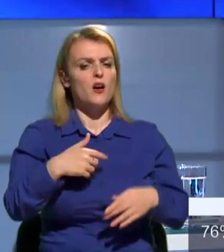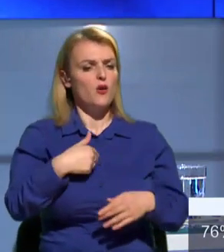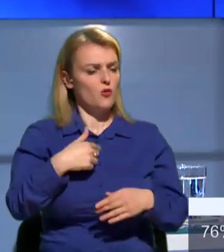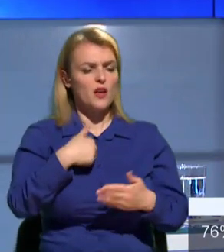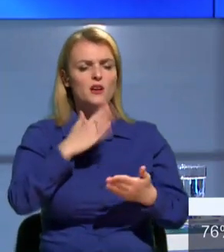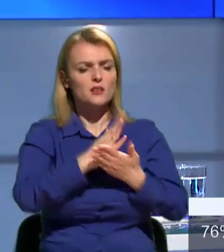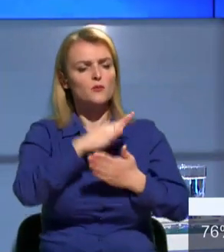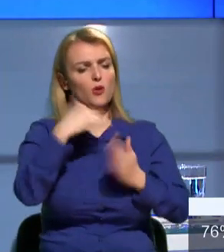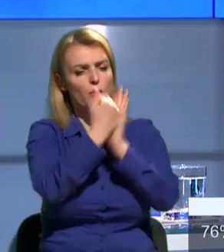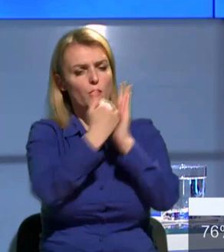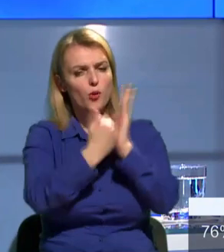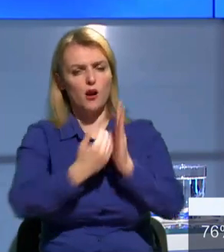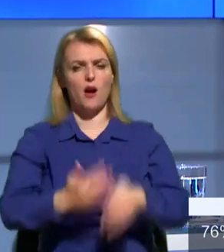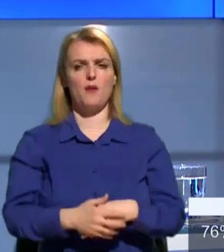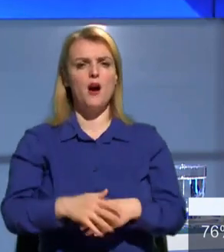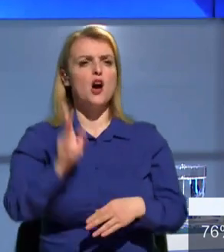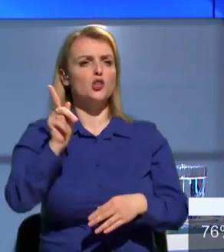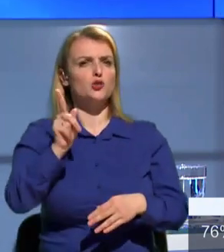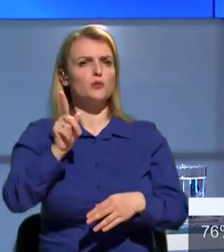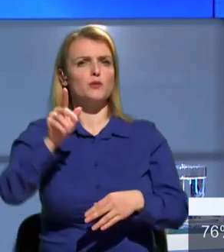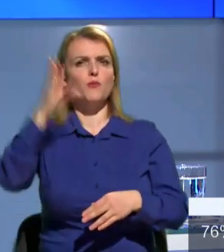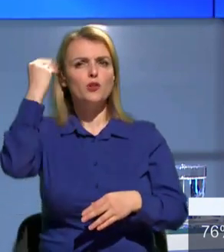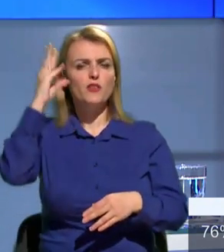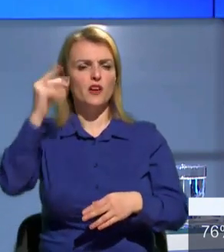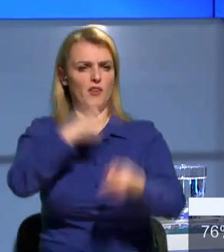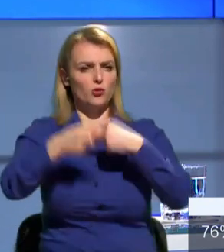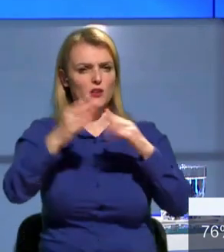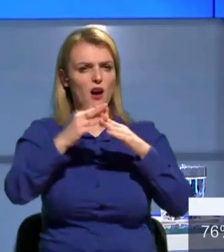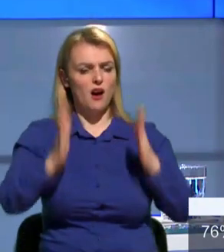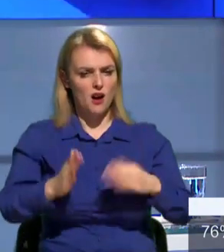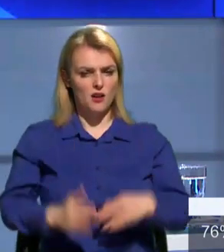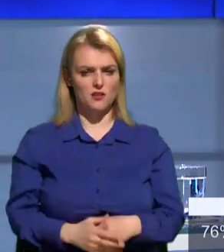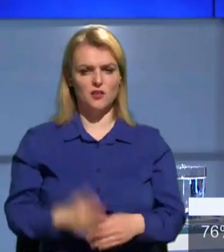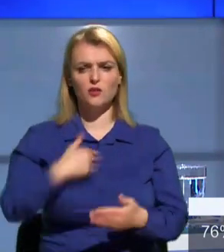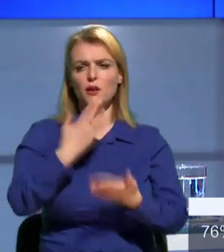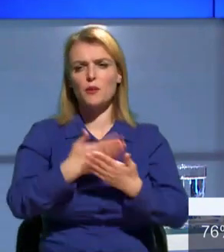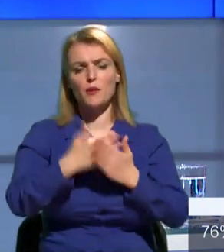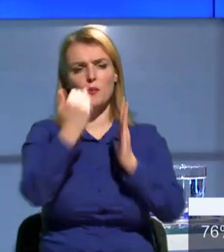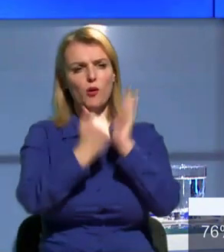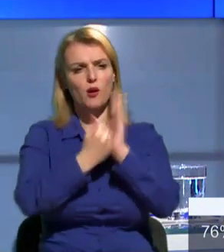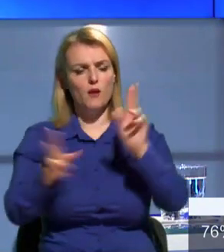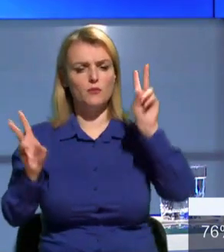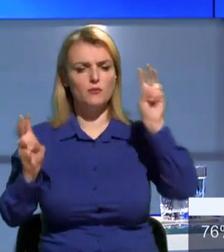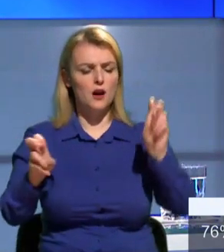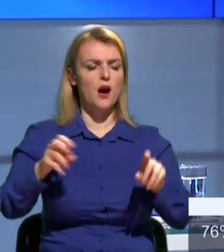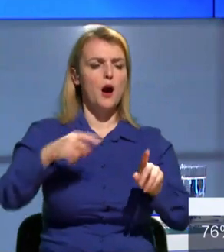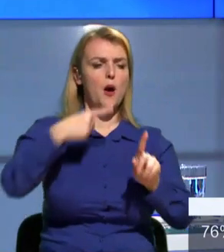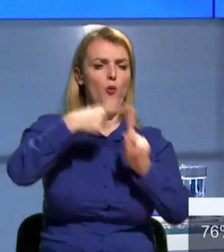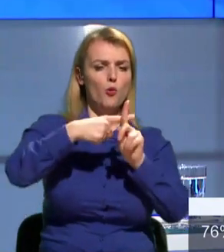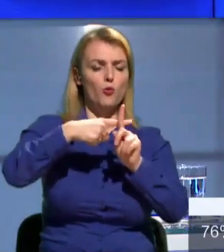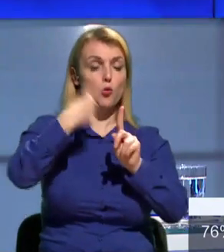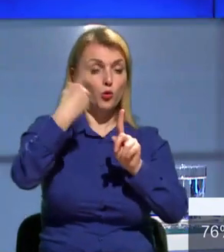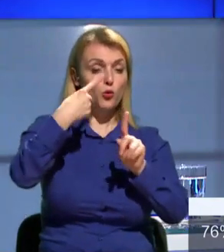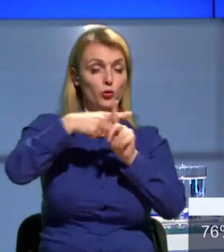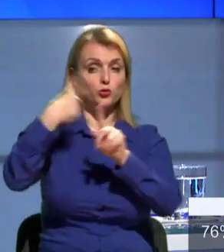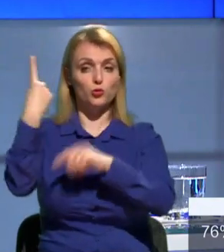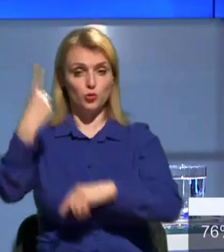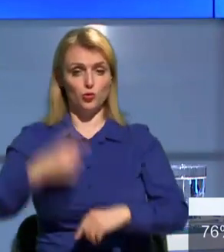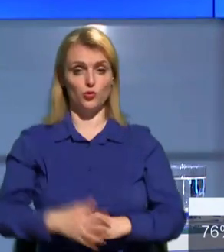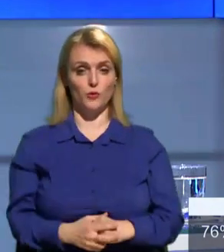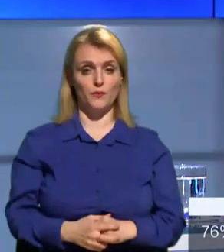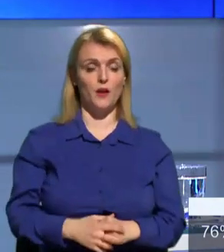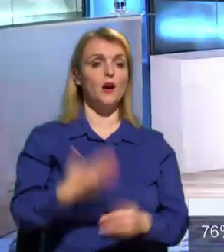Republica Moldova. De exemplu, parcursul ultimilor ani a fost renumitul programe Pare 1 plus 1, adică la fiecare leu care vine, sau un dolar, vine